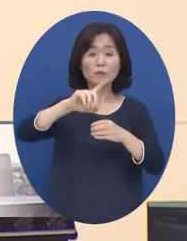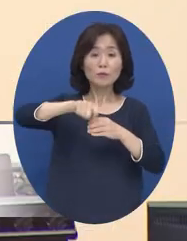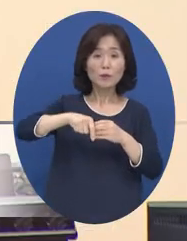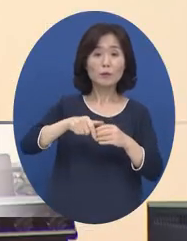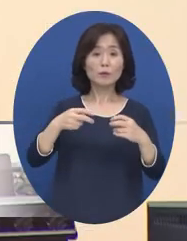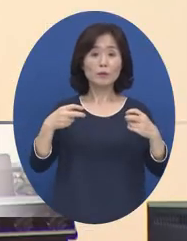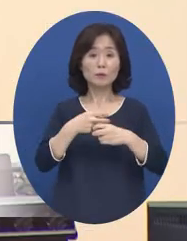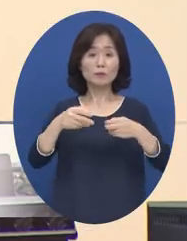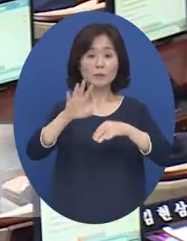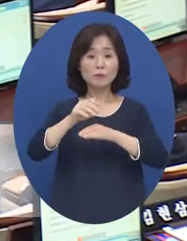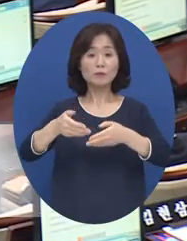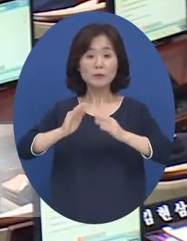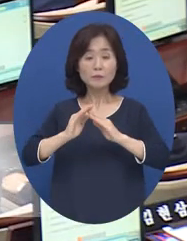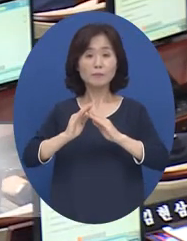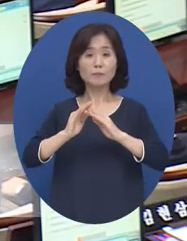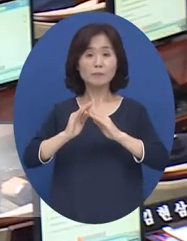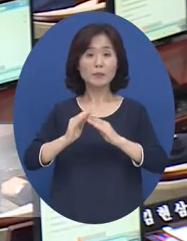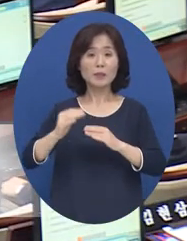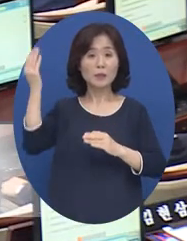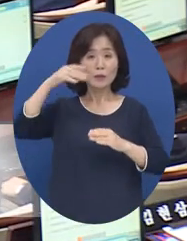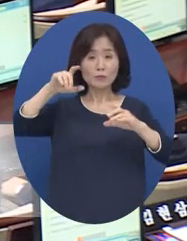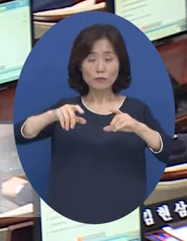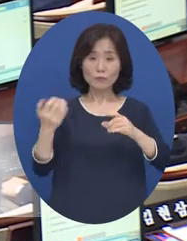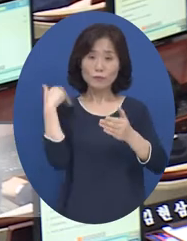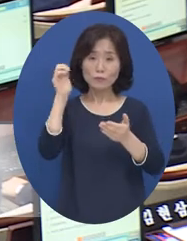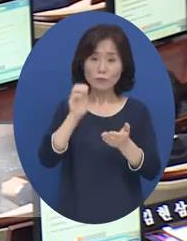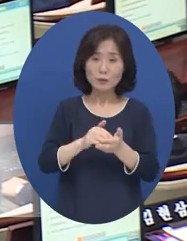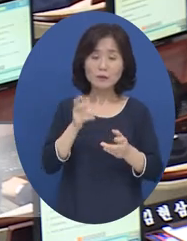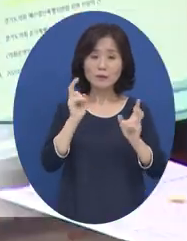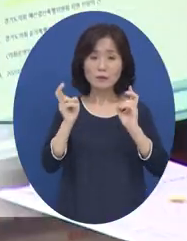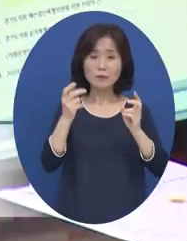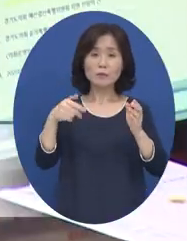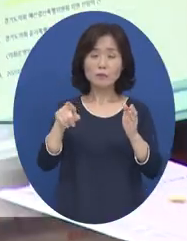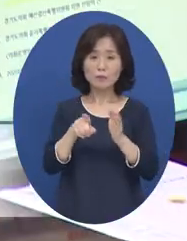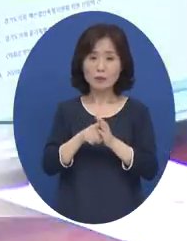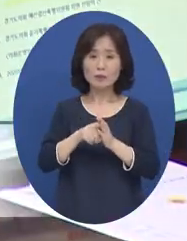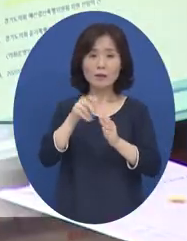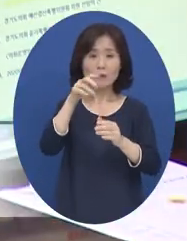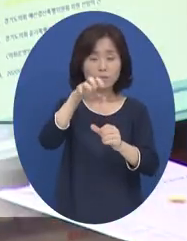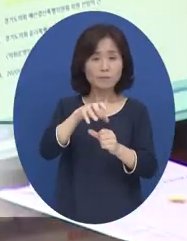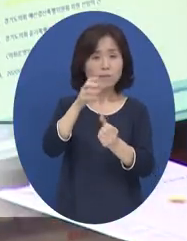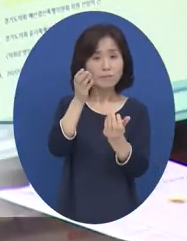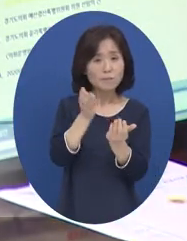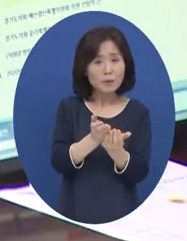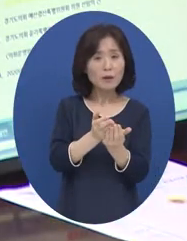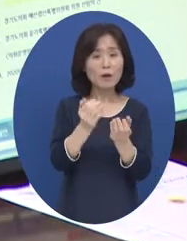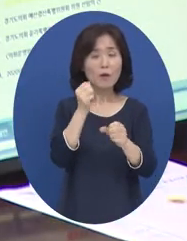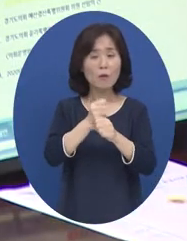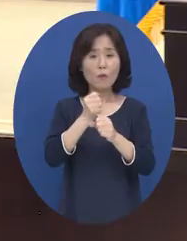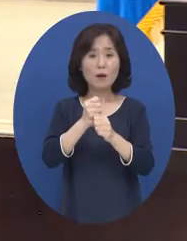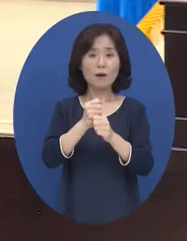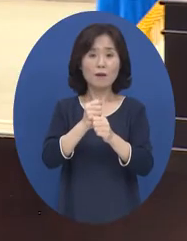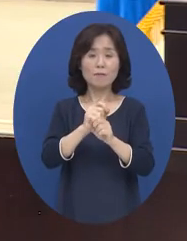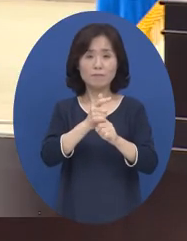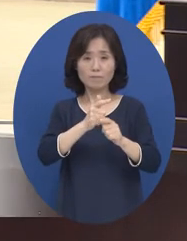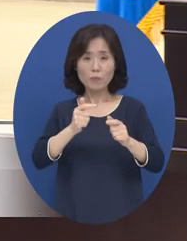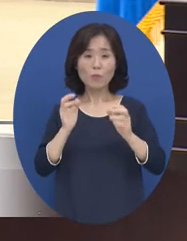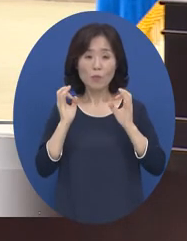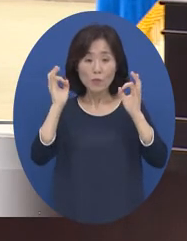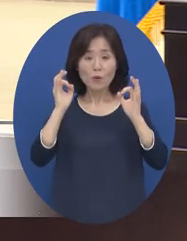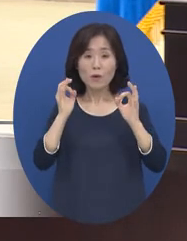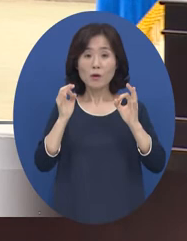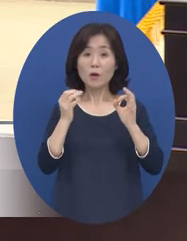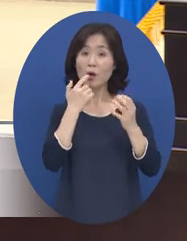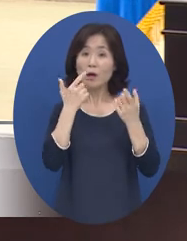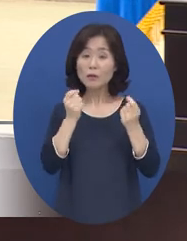국내 복귀 기업을 위한 수도권 규제 합리화 경우도 정체성 강화 등의 노력하겠다 고 밝혔습니다 이런 노력들의